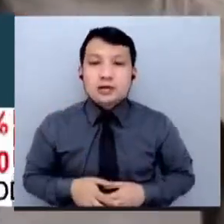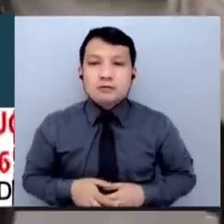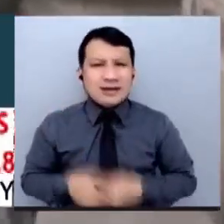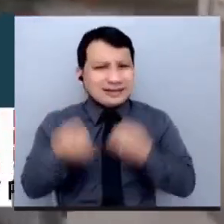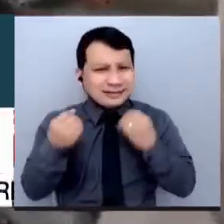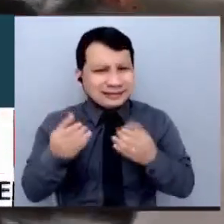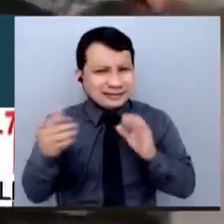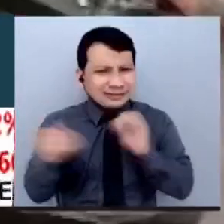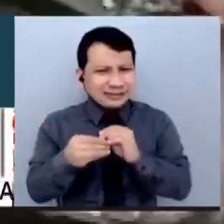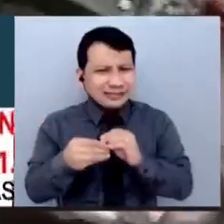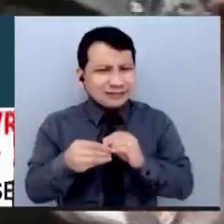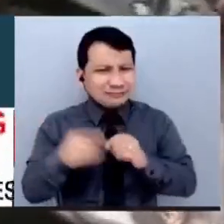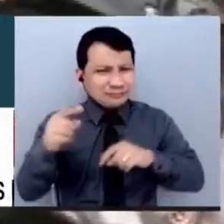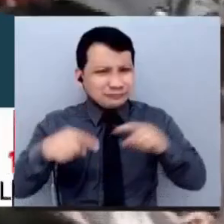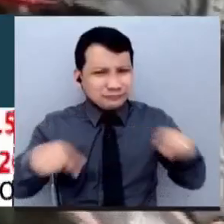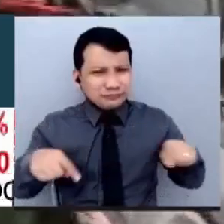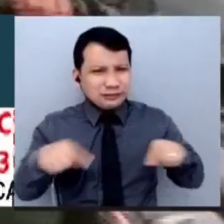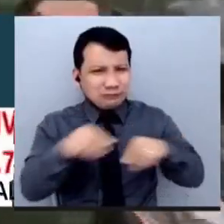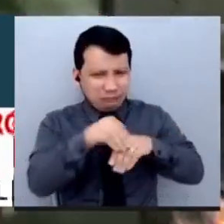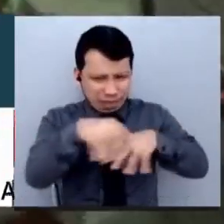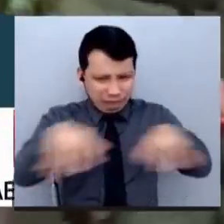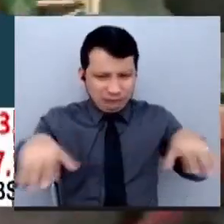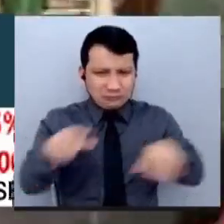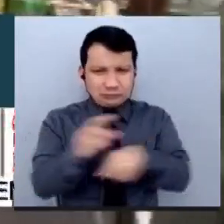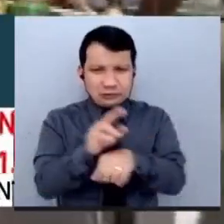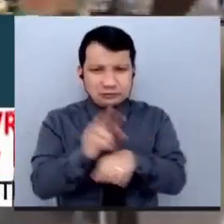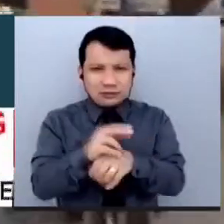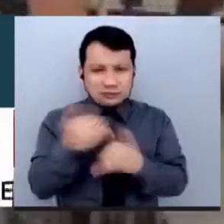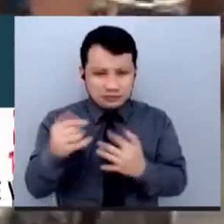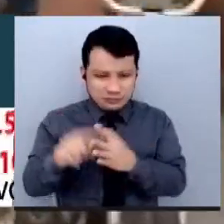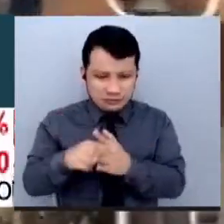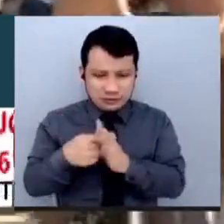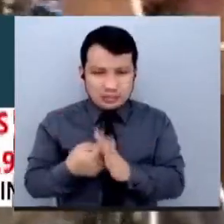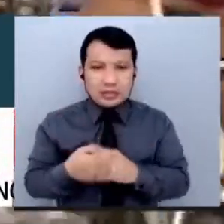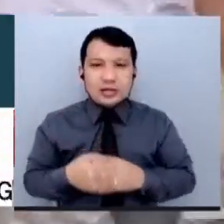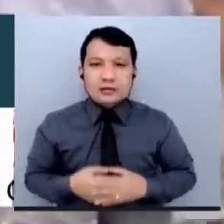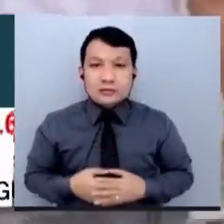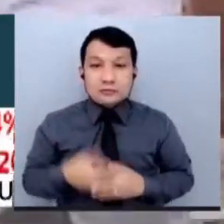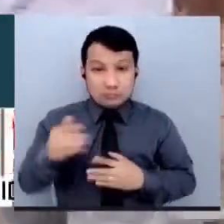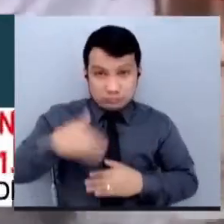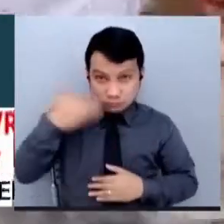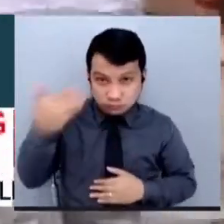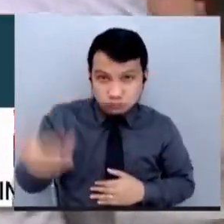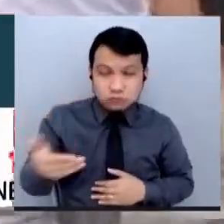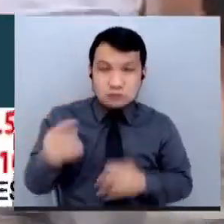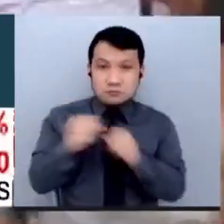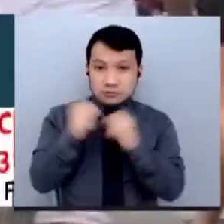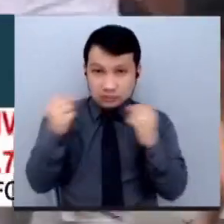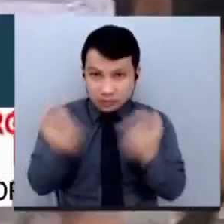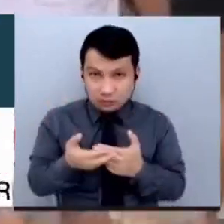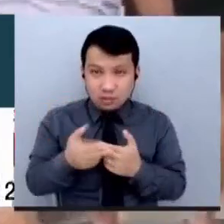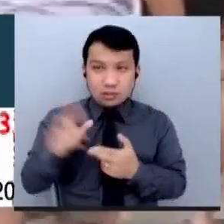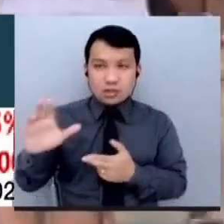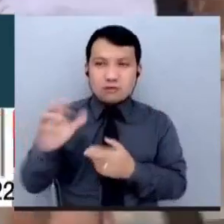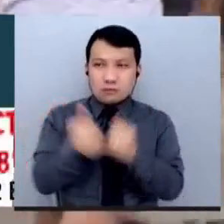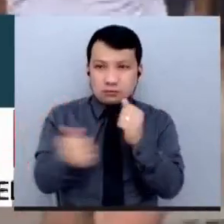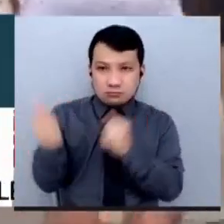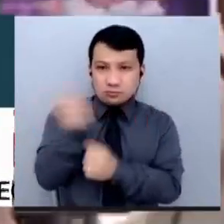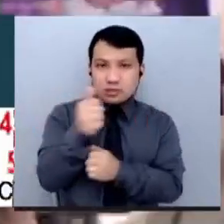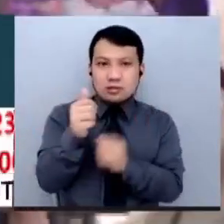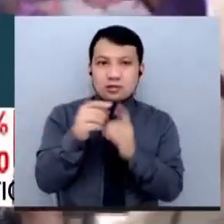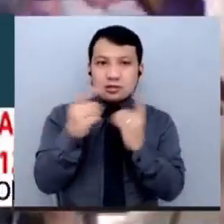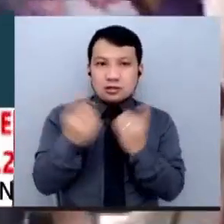kasamang devolved functions niyan. Kaya simula pa lang ngayon, sunod-sunod yung seminar ng mga department heads para doon sa